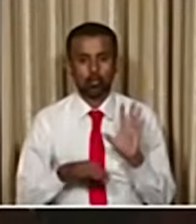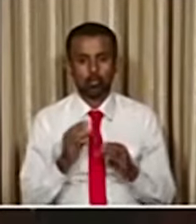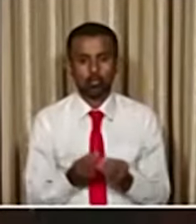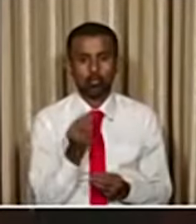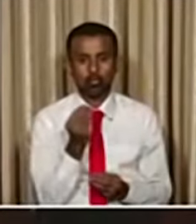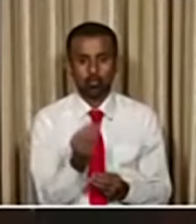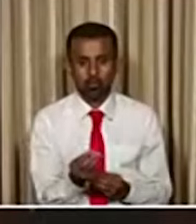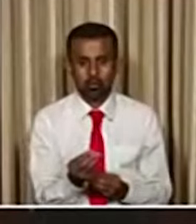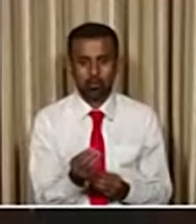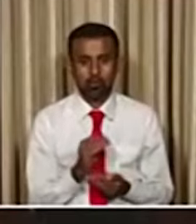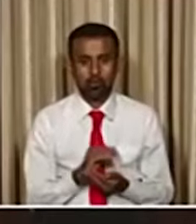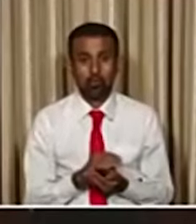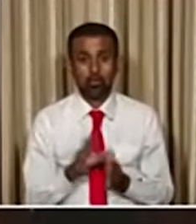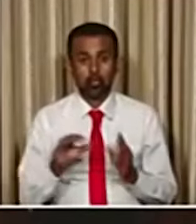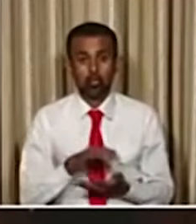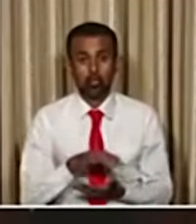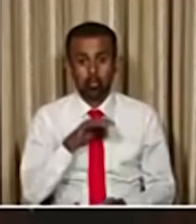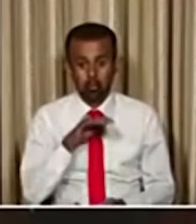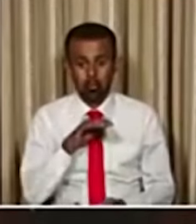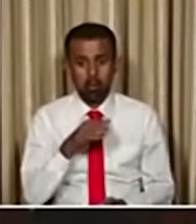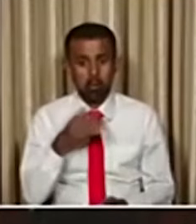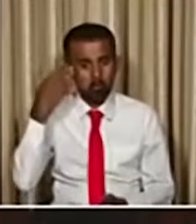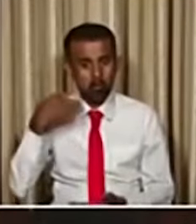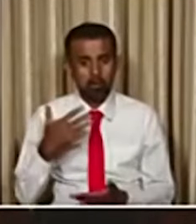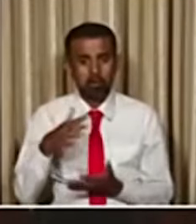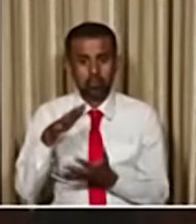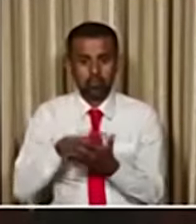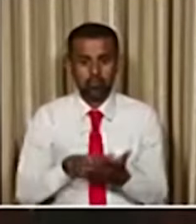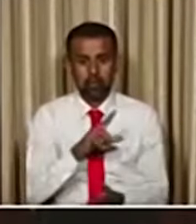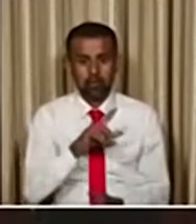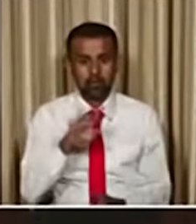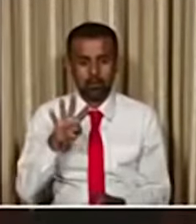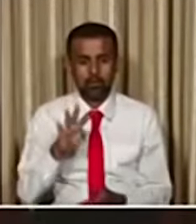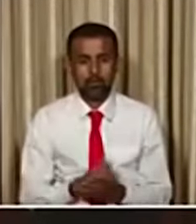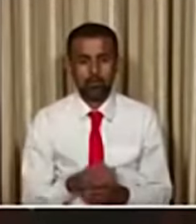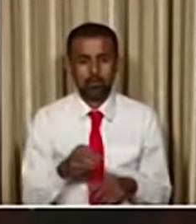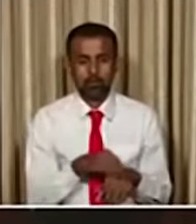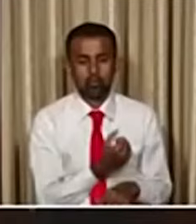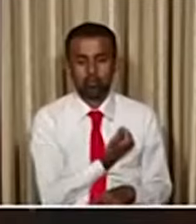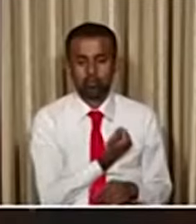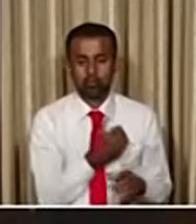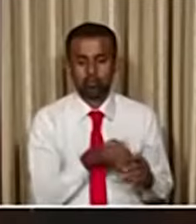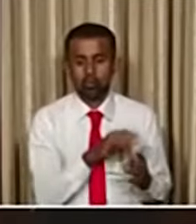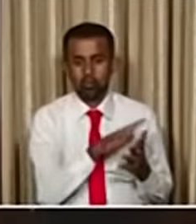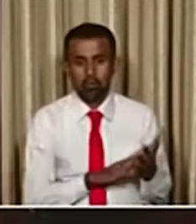දෙන්න. අපි අතේ විශාල තොරතුරු ප්‍රමාණයක් තිබෙනවා. මරුණ කියලා ලිස්ට් එකක් එවලා තියෙනවා 74ක විතර.